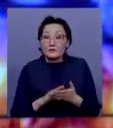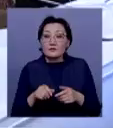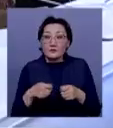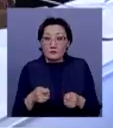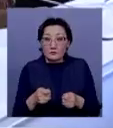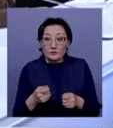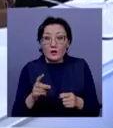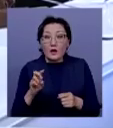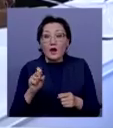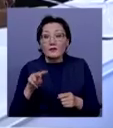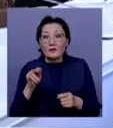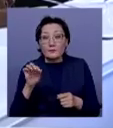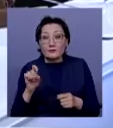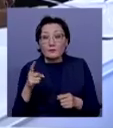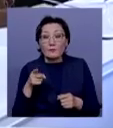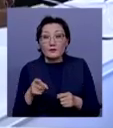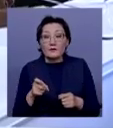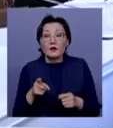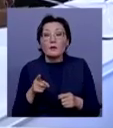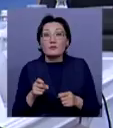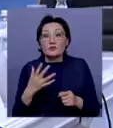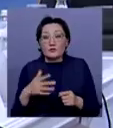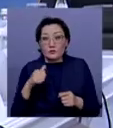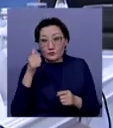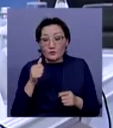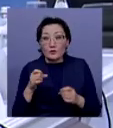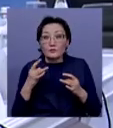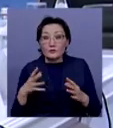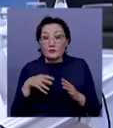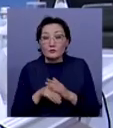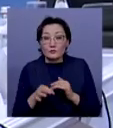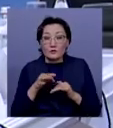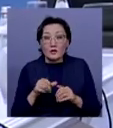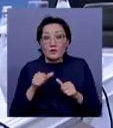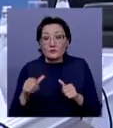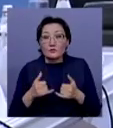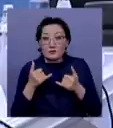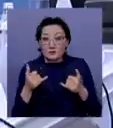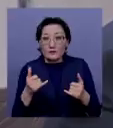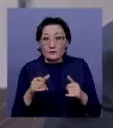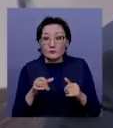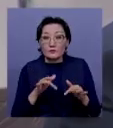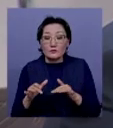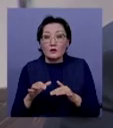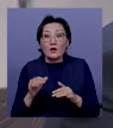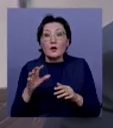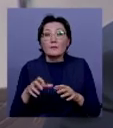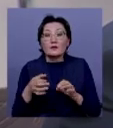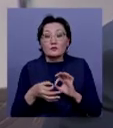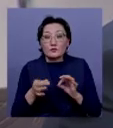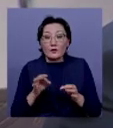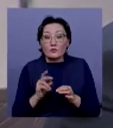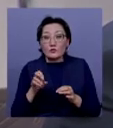тағайындалды. Абу Насыр Әл-Фарабидің 1150 жылдық мерейтойы аясында өткен ерекше құрмет көрсету рәсіміне мемлекеттік хатшы